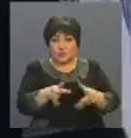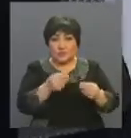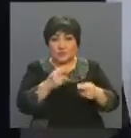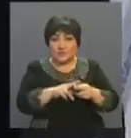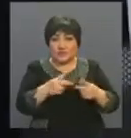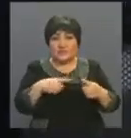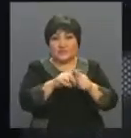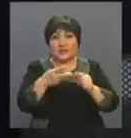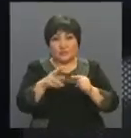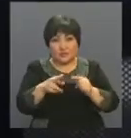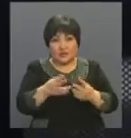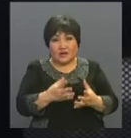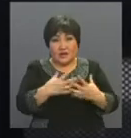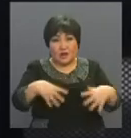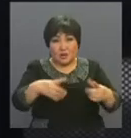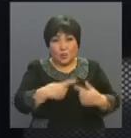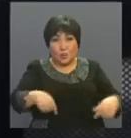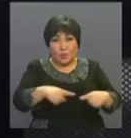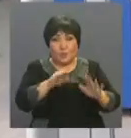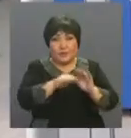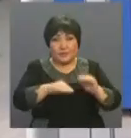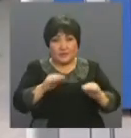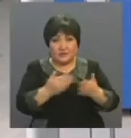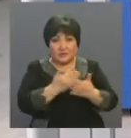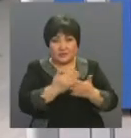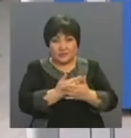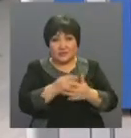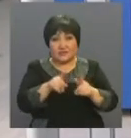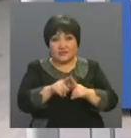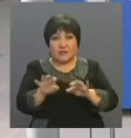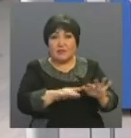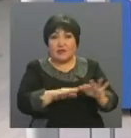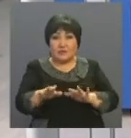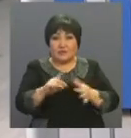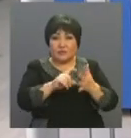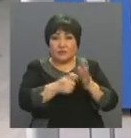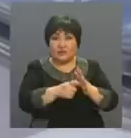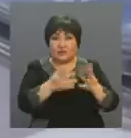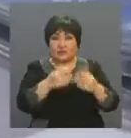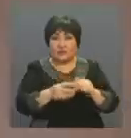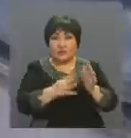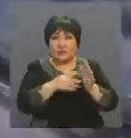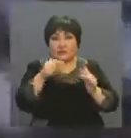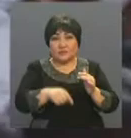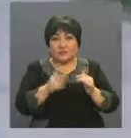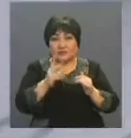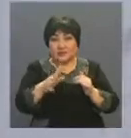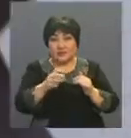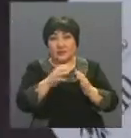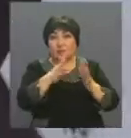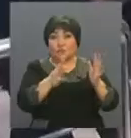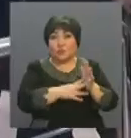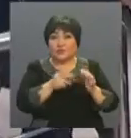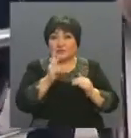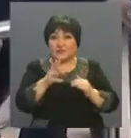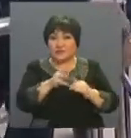технологиялық құрамның жаңартылуын көздейді. Тағы бір айта кетерлігі, операциялық бөлмелердің ауқымы 9000 шаршы метрден 19000 шаршы метрге